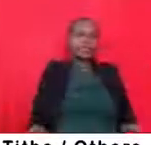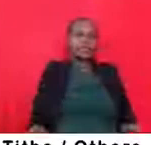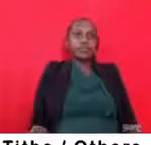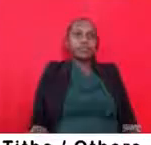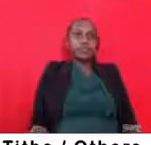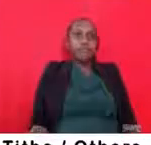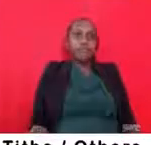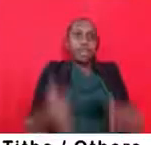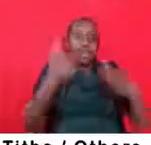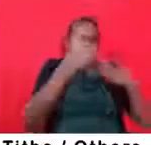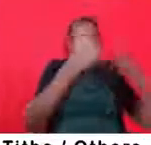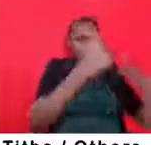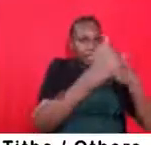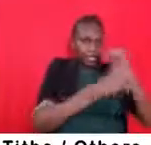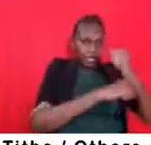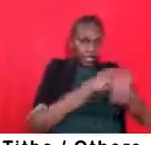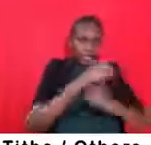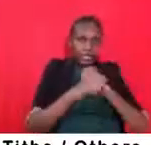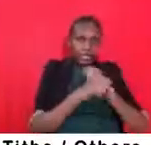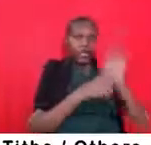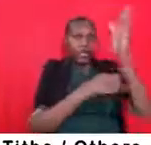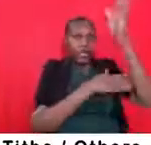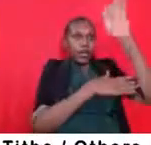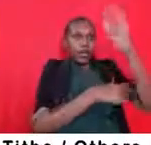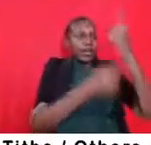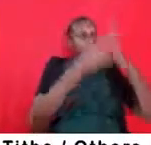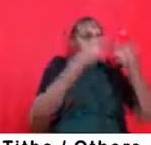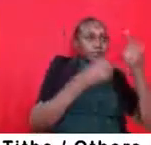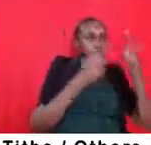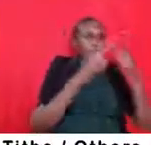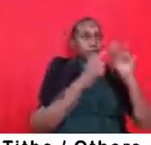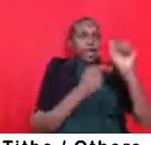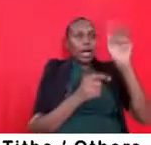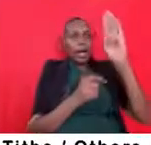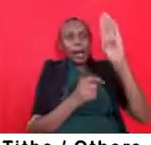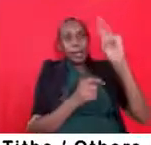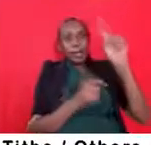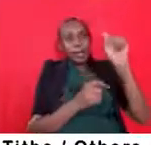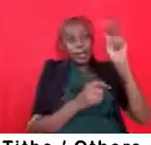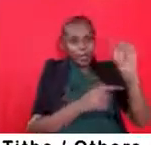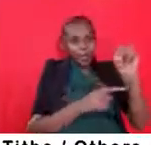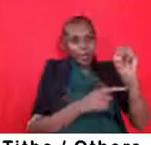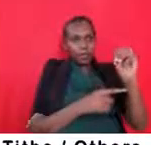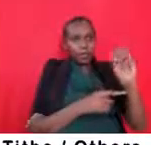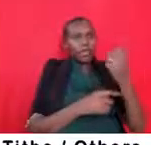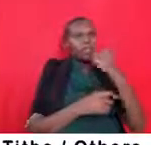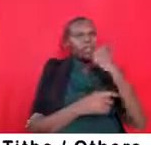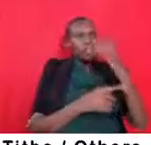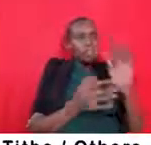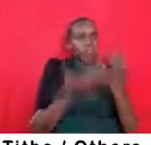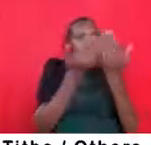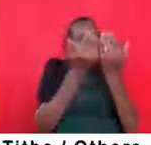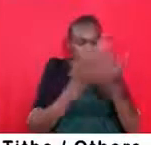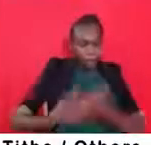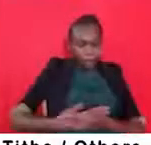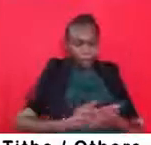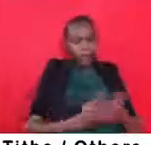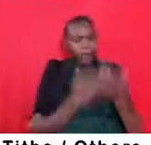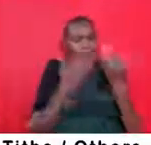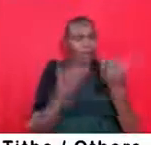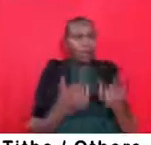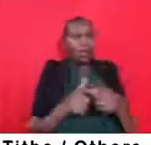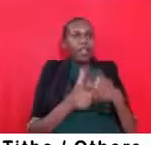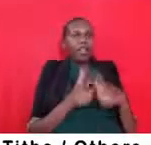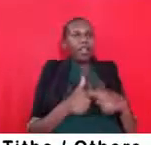99. 99 years old. Mungu akatokelezea Abraham, akamwambia Abraham, mimi nitakupatia mtoto. Sasa